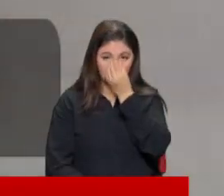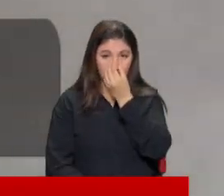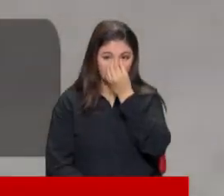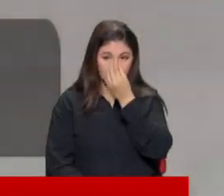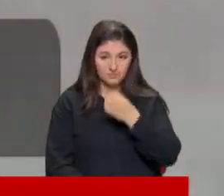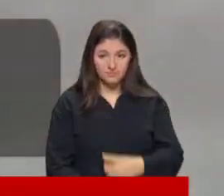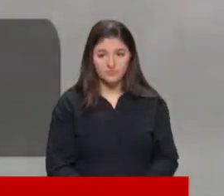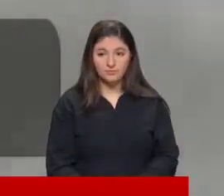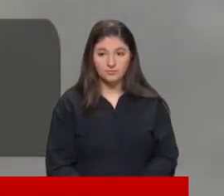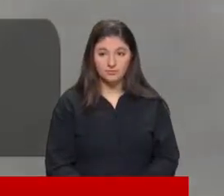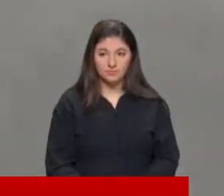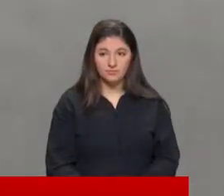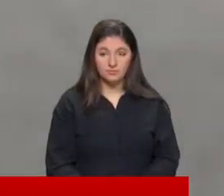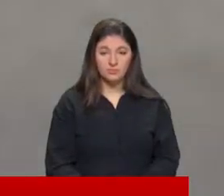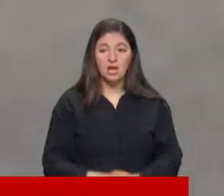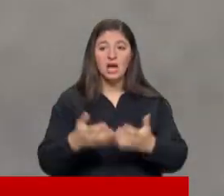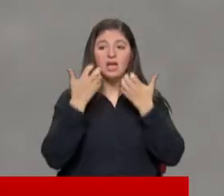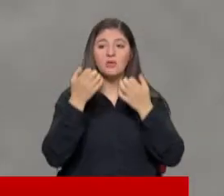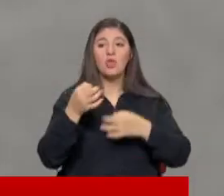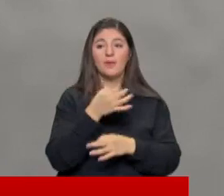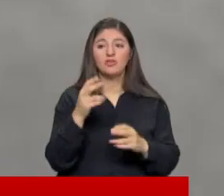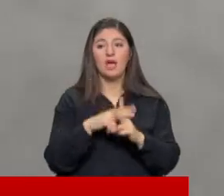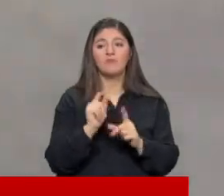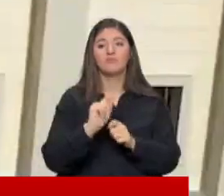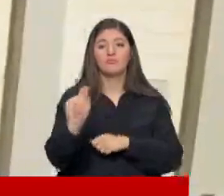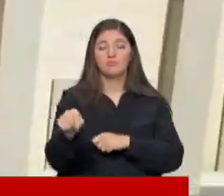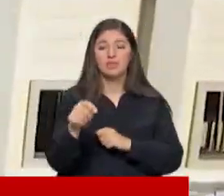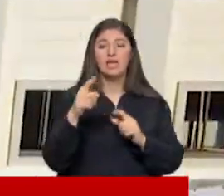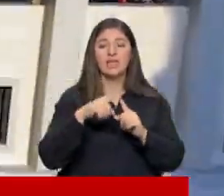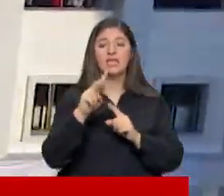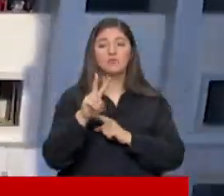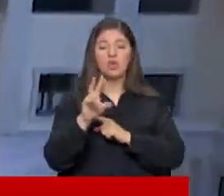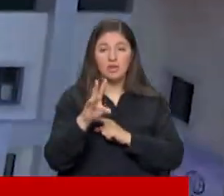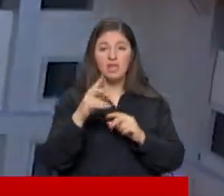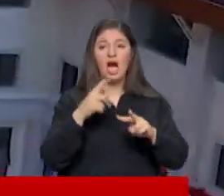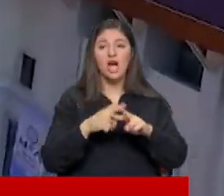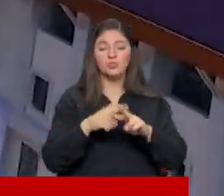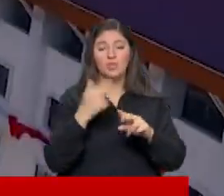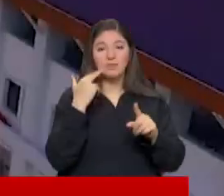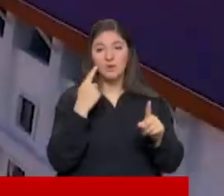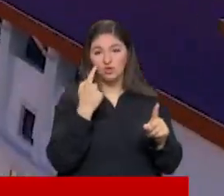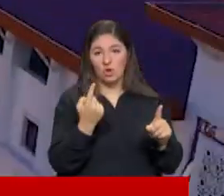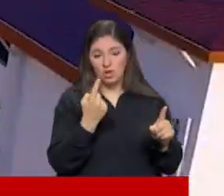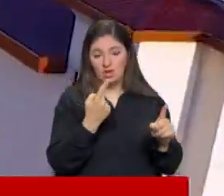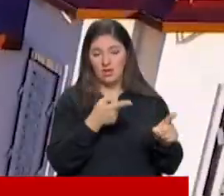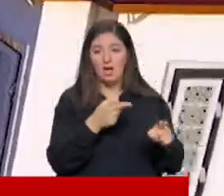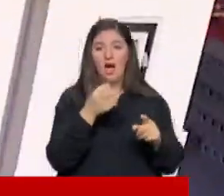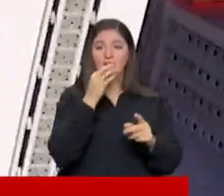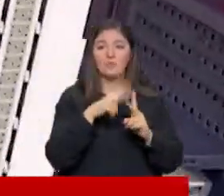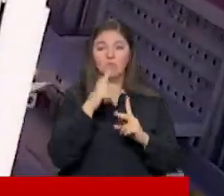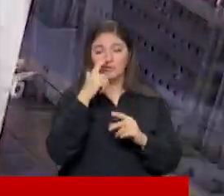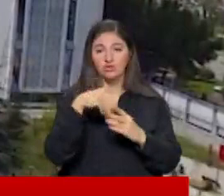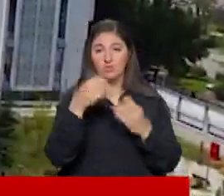bas senin nerelerine bas Kaplan operasyonu emniyete sıçradı T24 auman aranca ın haberine göre Ankara Emniyet